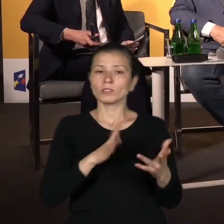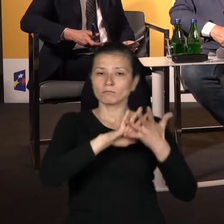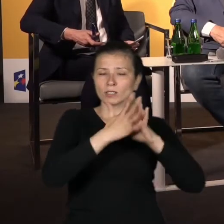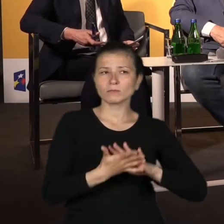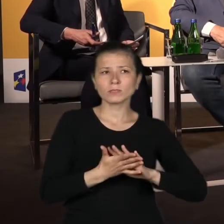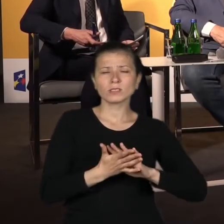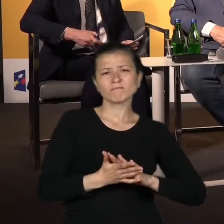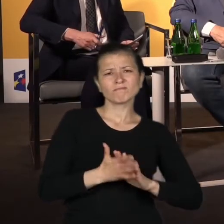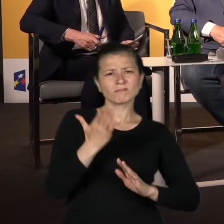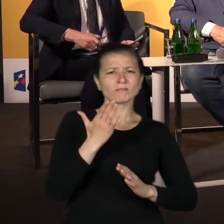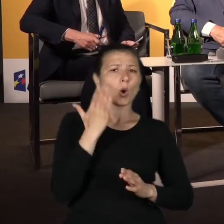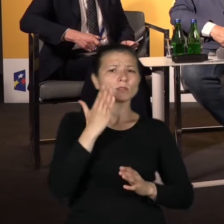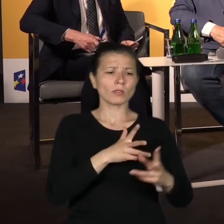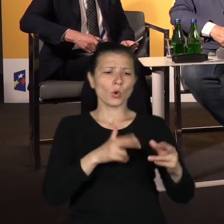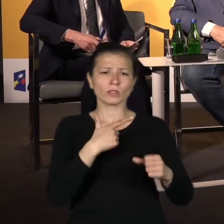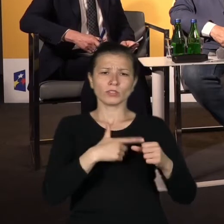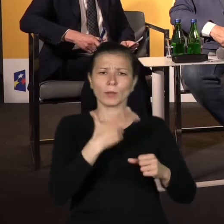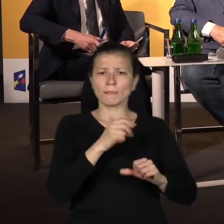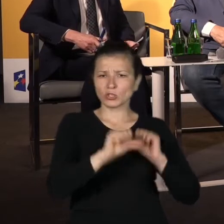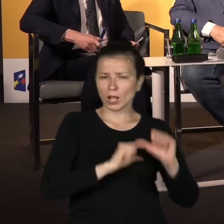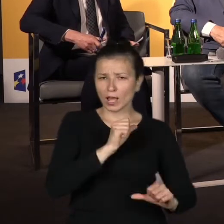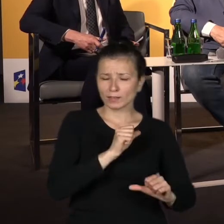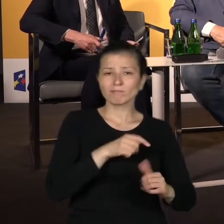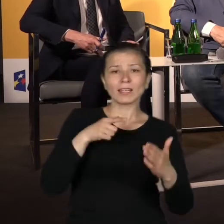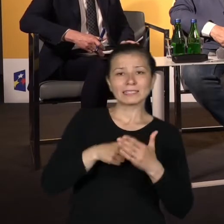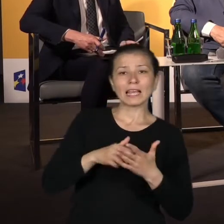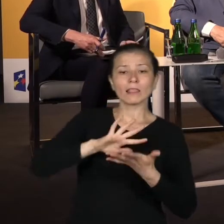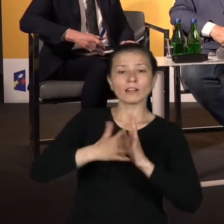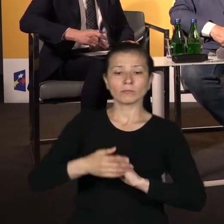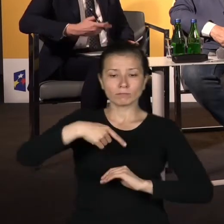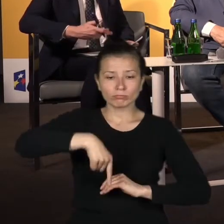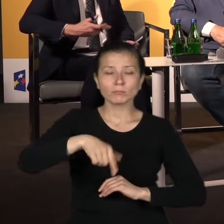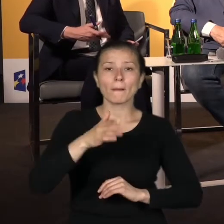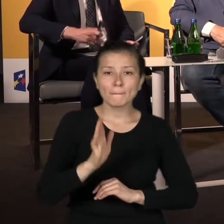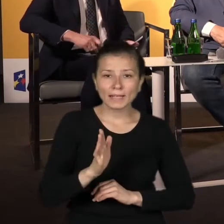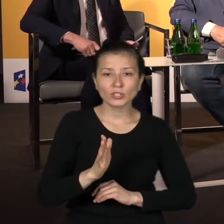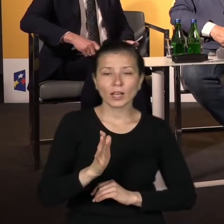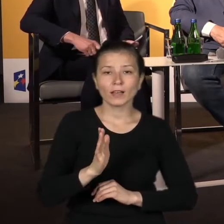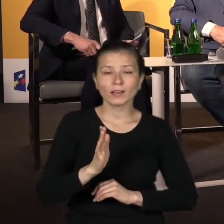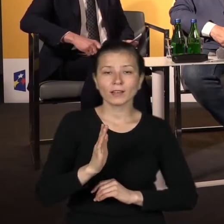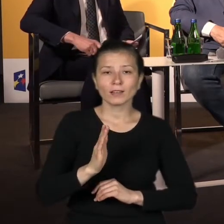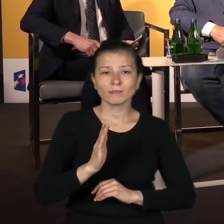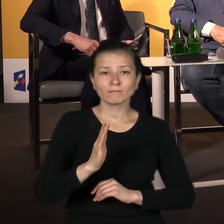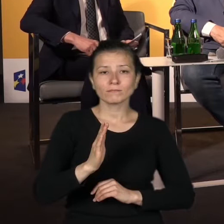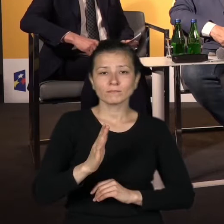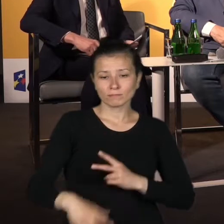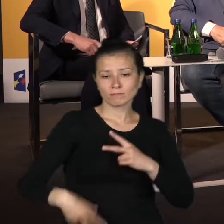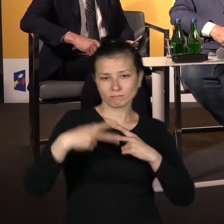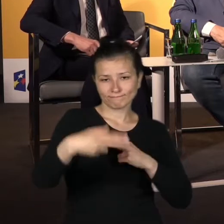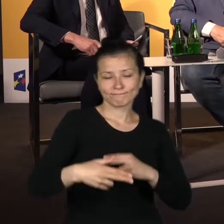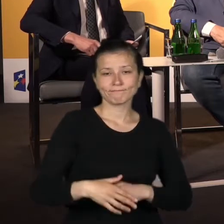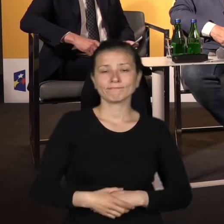w ostatnim ćwierćwieczu właściwie, do tej transformacji, o której państwo myślicie teraz w kolejnym otwarciu?